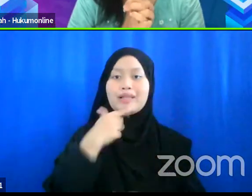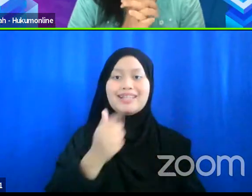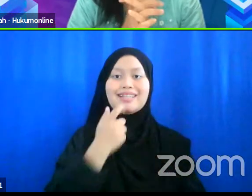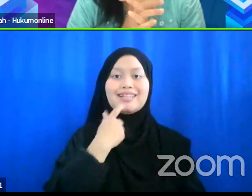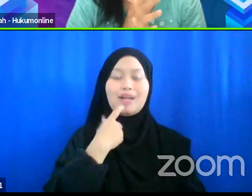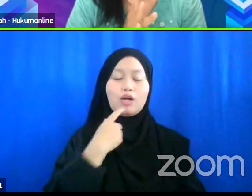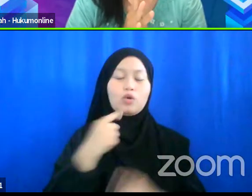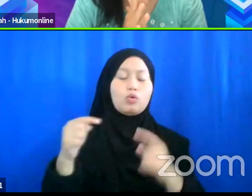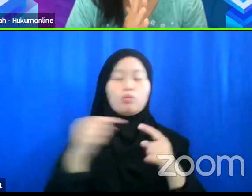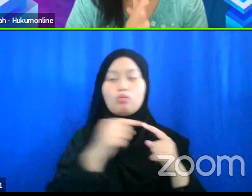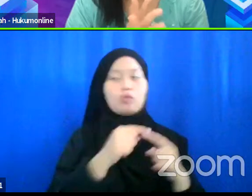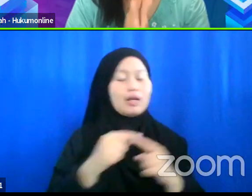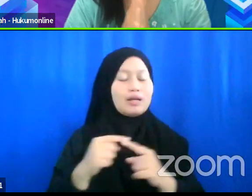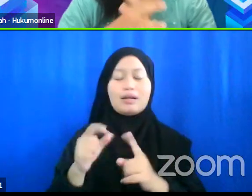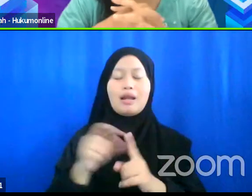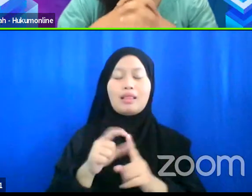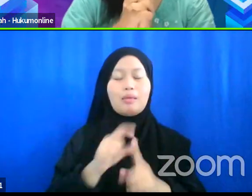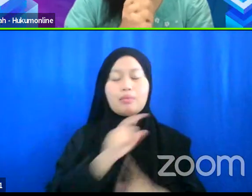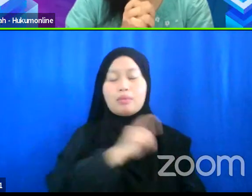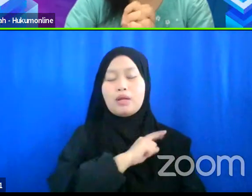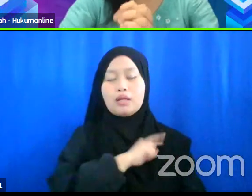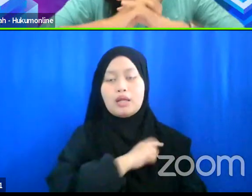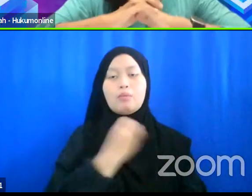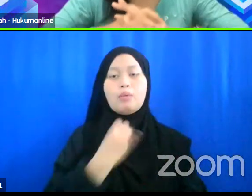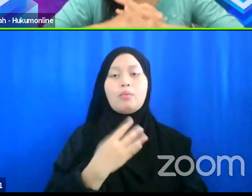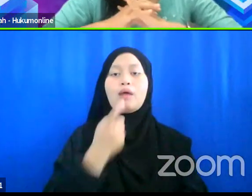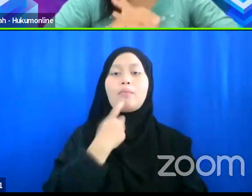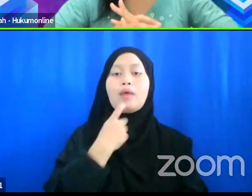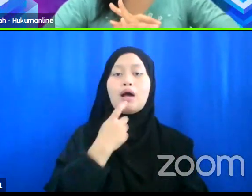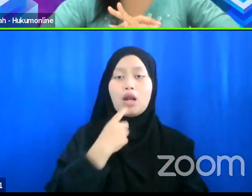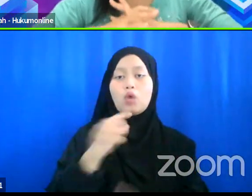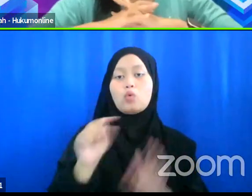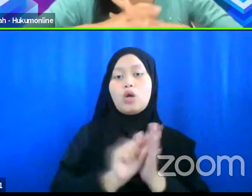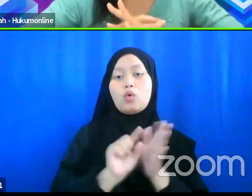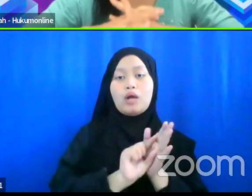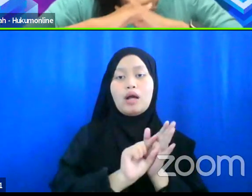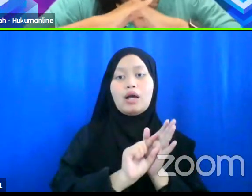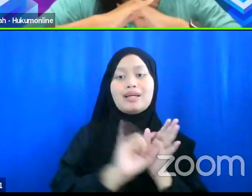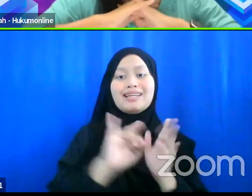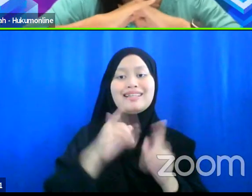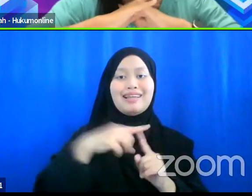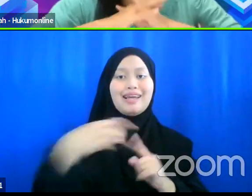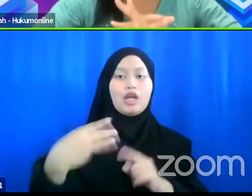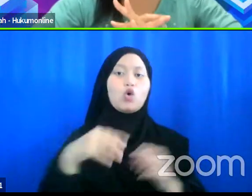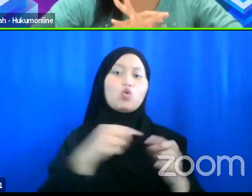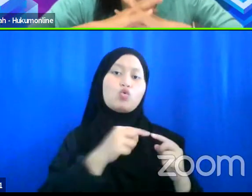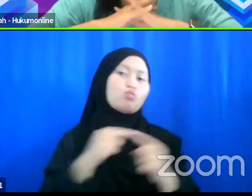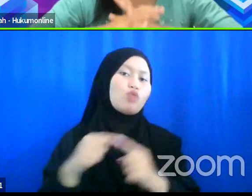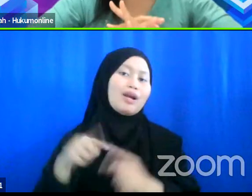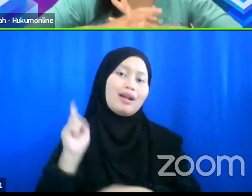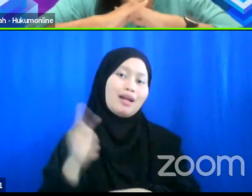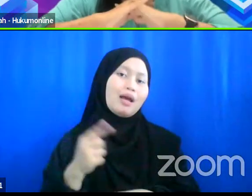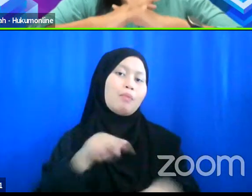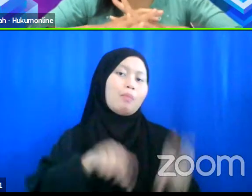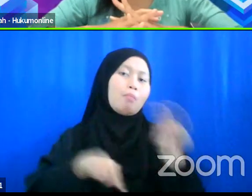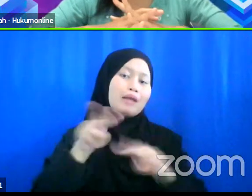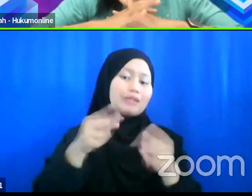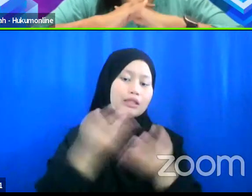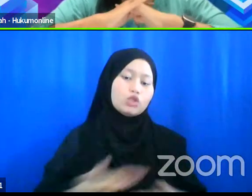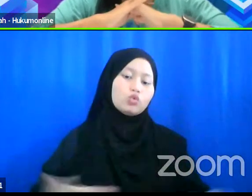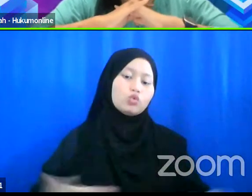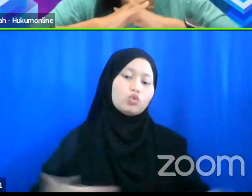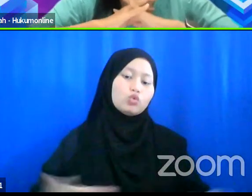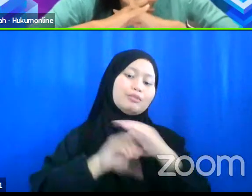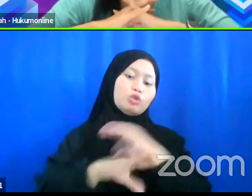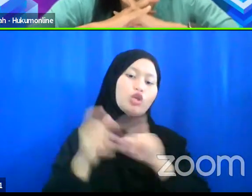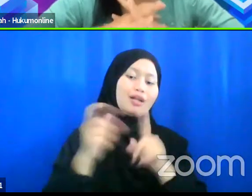dan juga di beberapa hal undang-undang ite itu relevan jadi kita membaca suatu situasi atau kondisi kebocoran